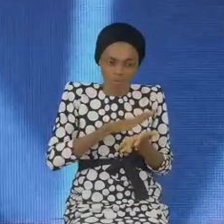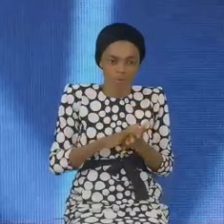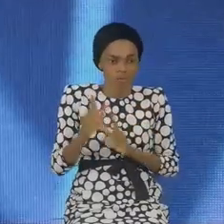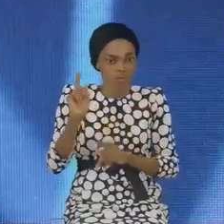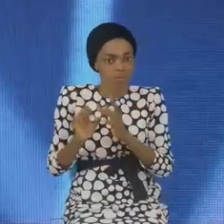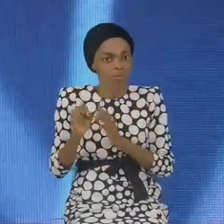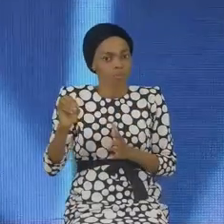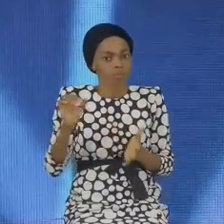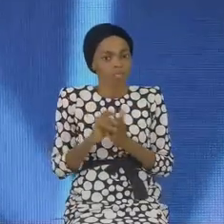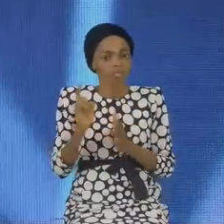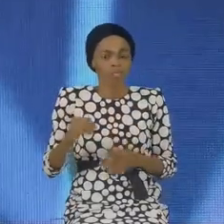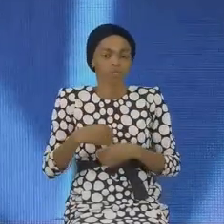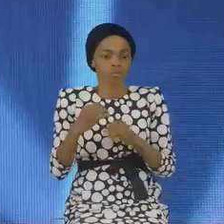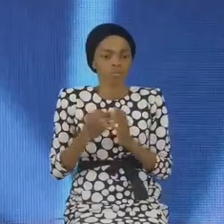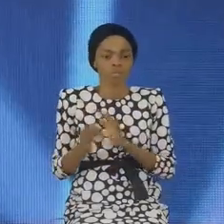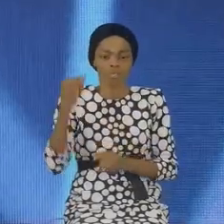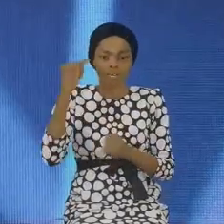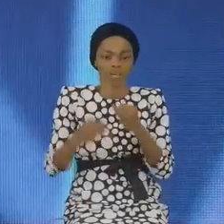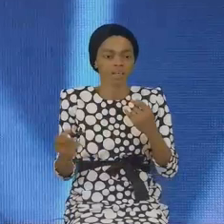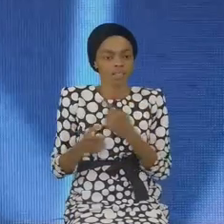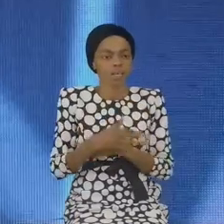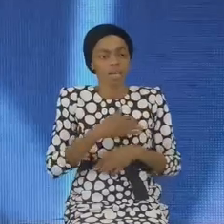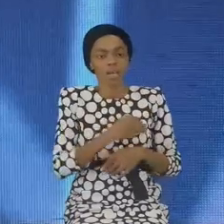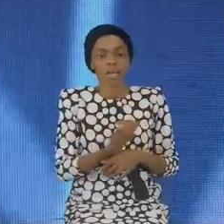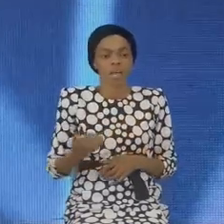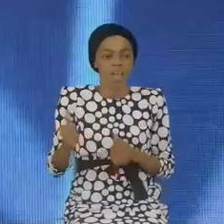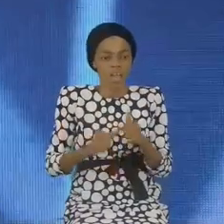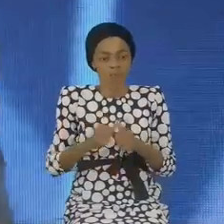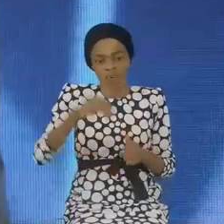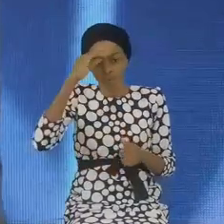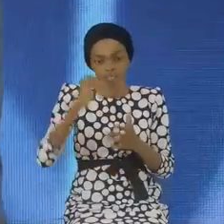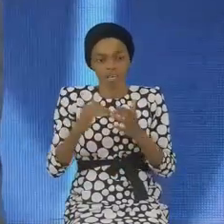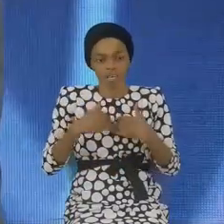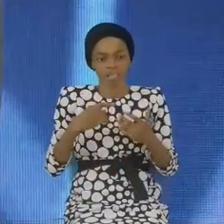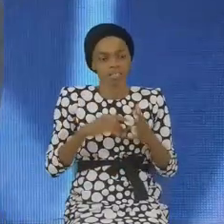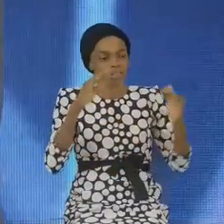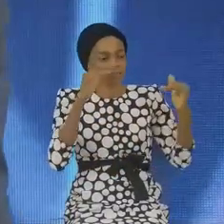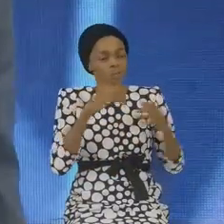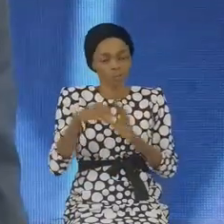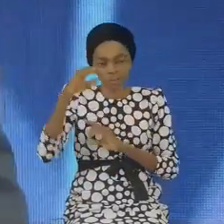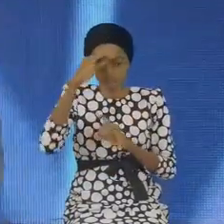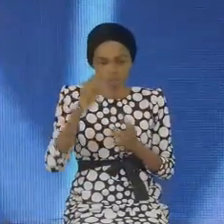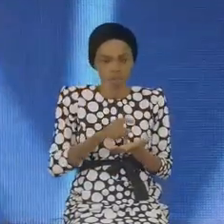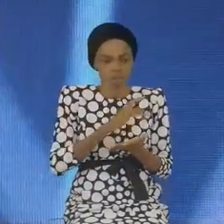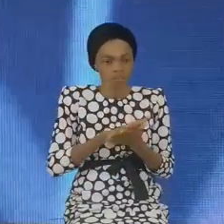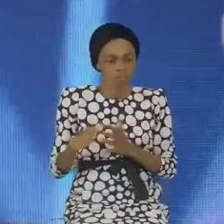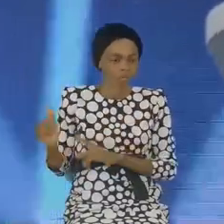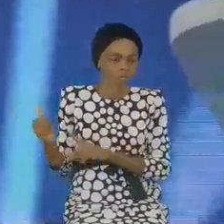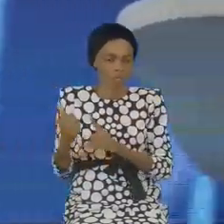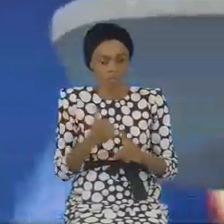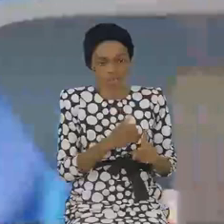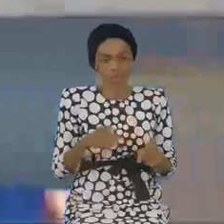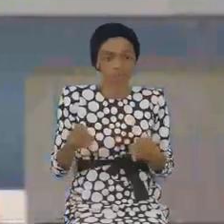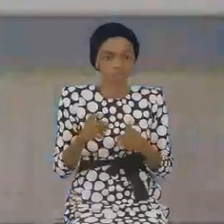pour aller au dernier jour. Et quiconque a cette espérance en lui se purifie comme lui-même est